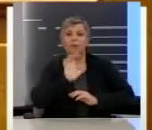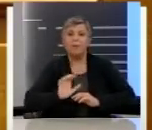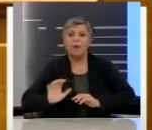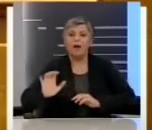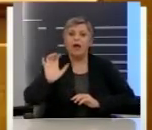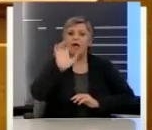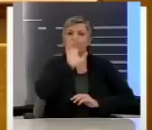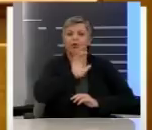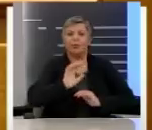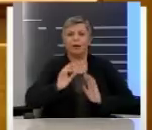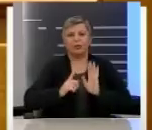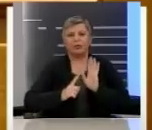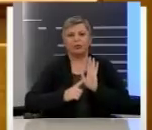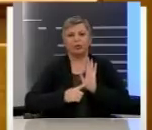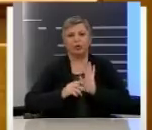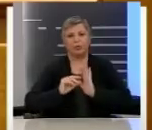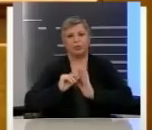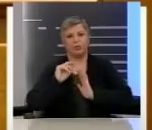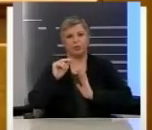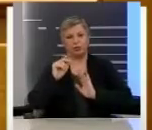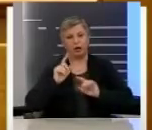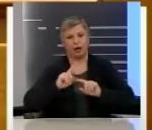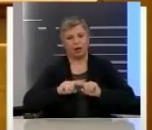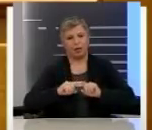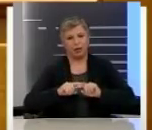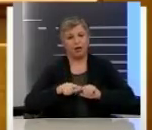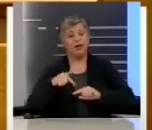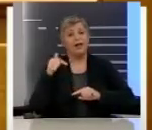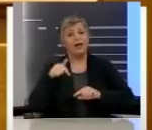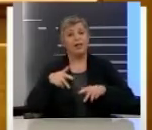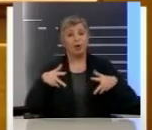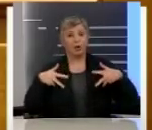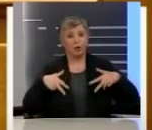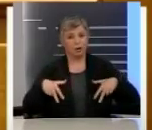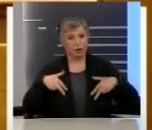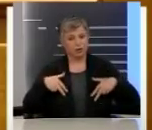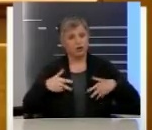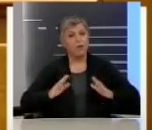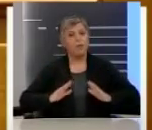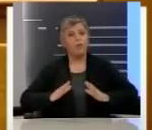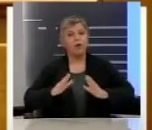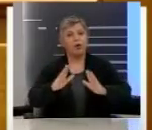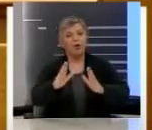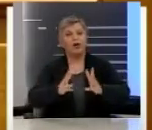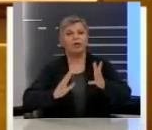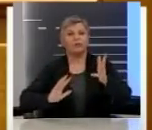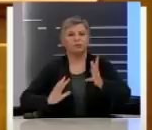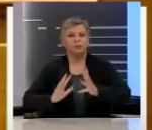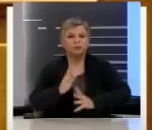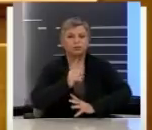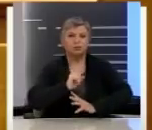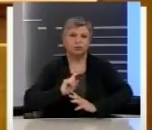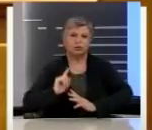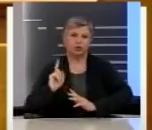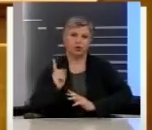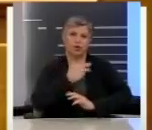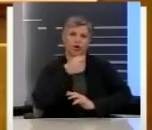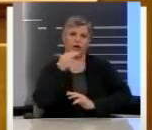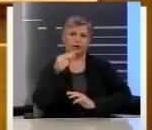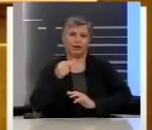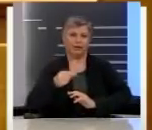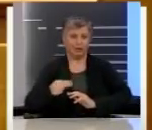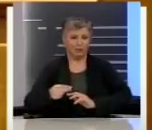μας. Η χώρα προχωράει σταθερά και κάνει βήματα προόδου σε όλους τους τομείς. Από